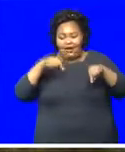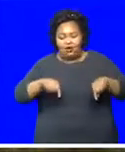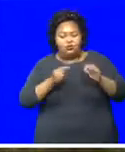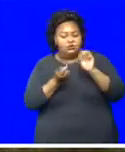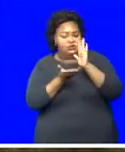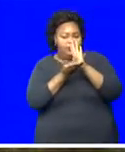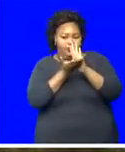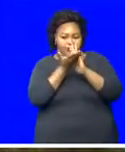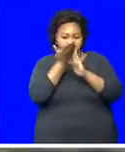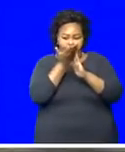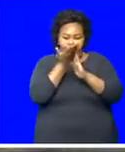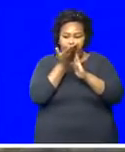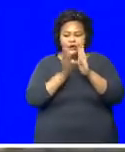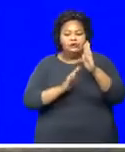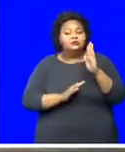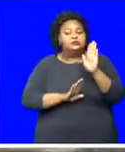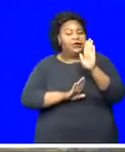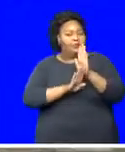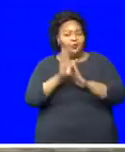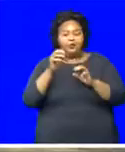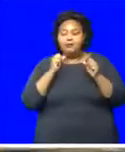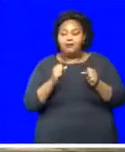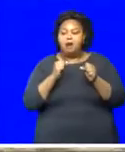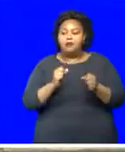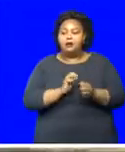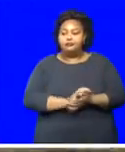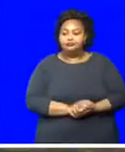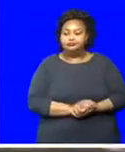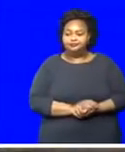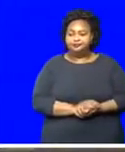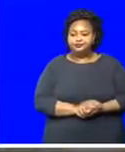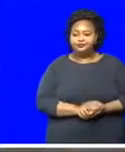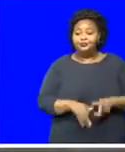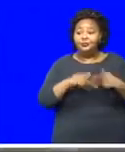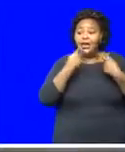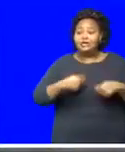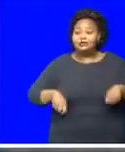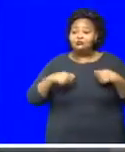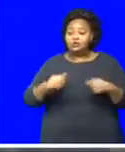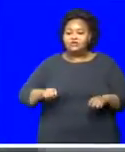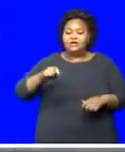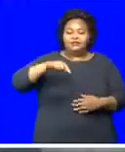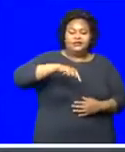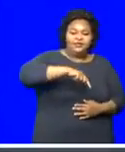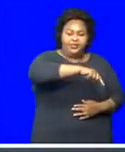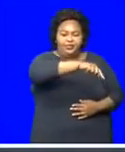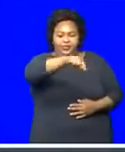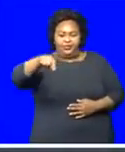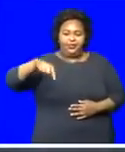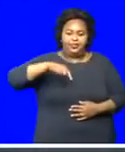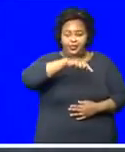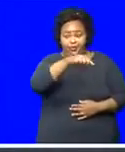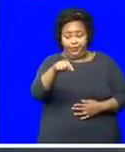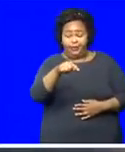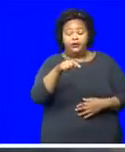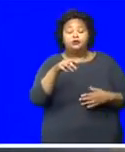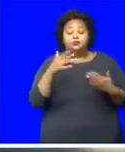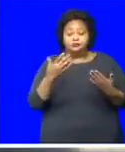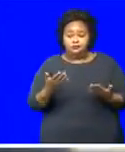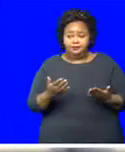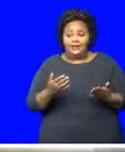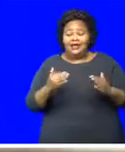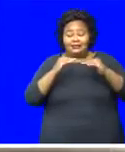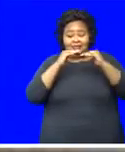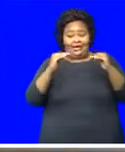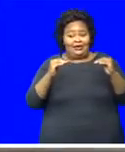ngales lo mdlalo lona leli kwenyukile kakhulu eMaswati ngiyajabula laba